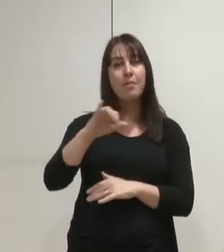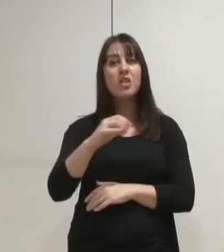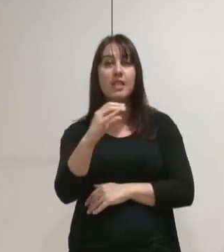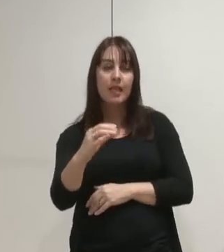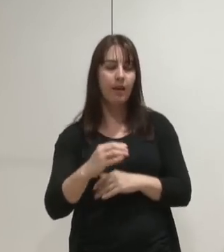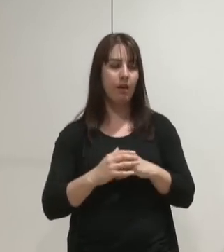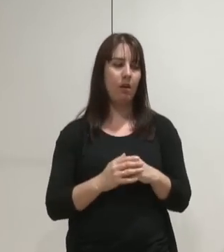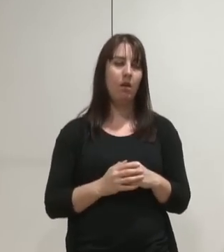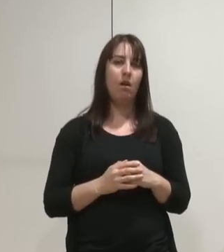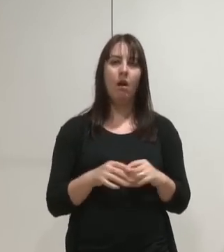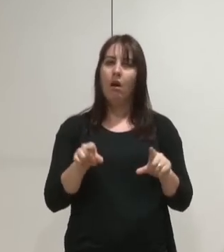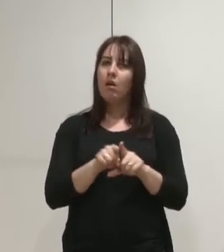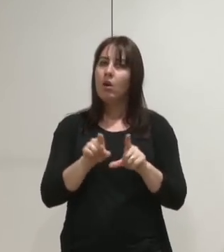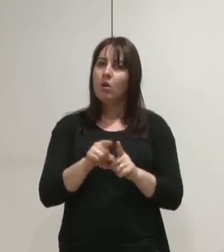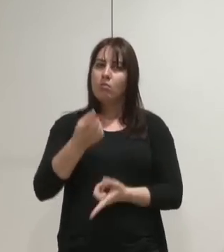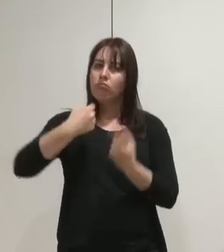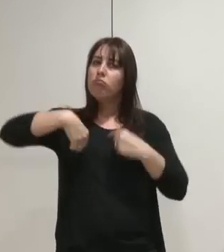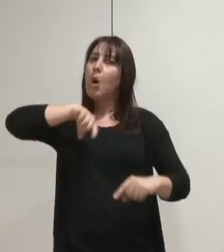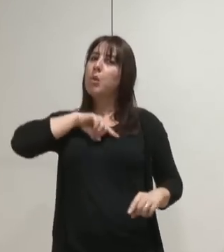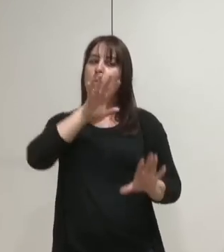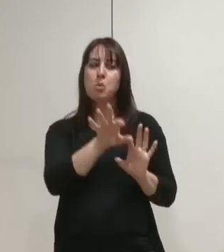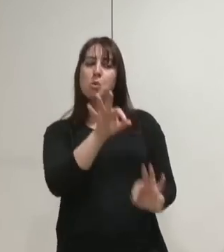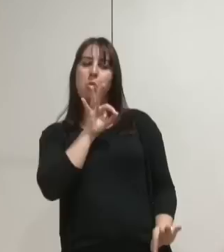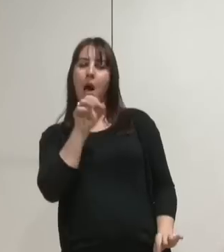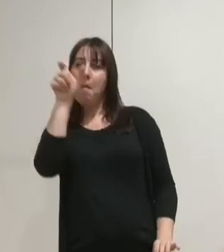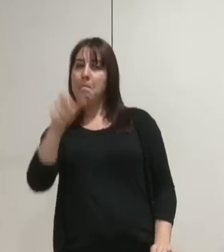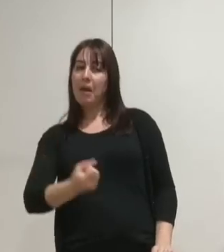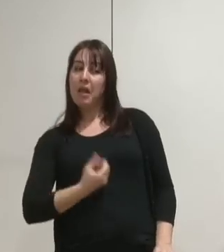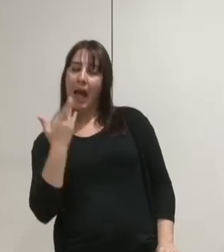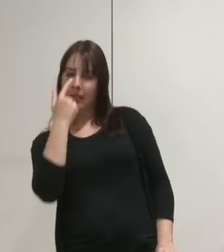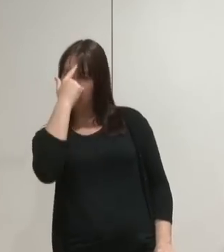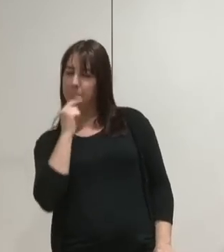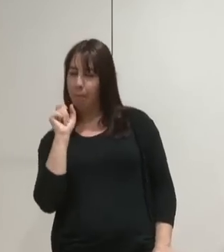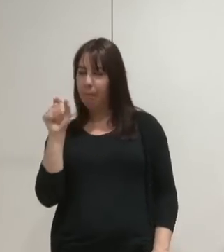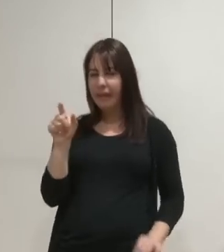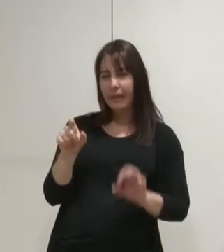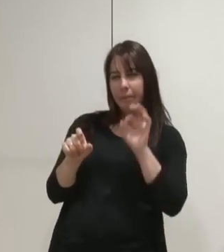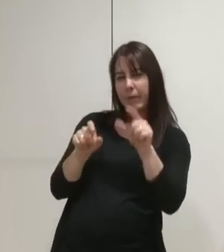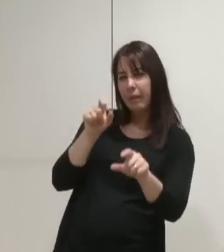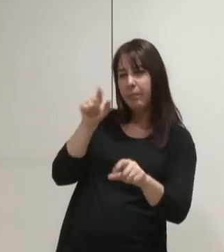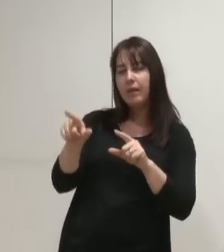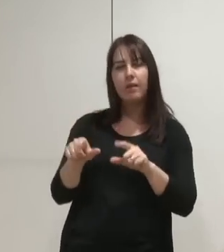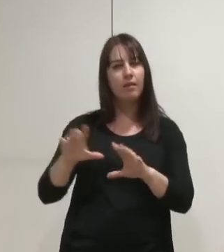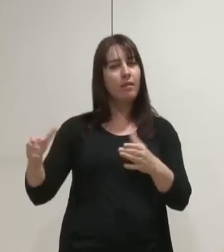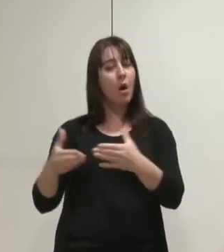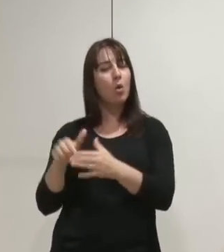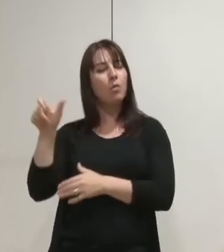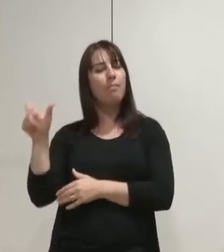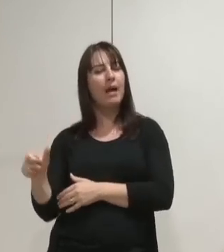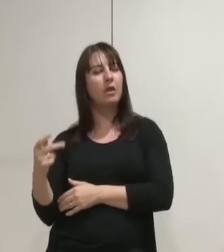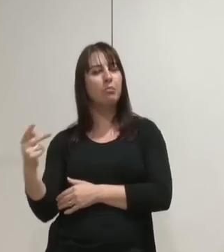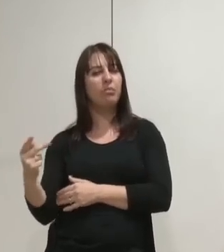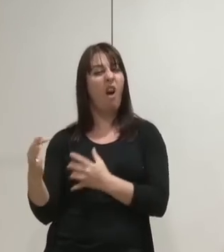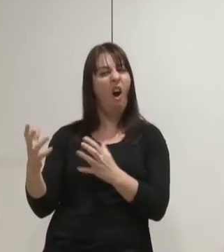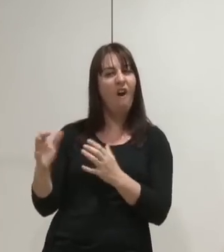demandé sans pour autant nous choisir quel artiste ou quel autre artiste et ça me rappelle quelqu'un de votre groupe qui justement essayit de